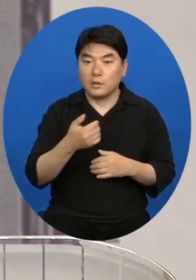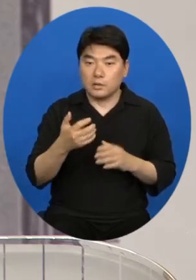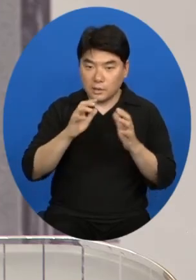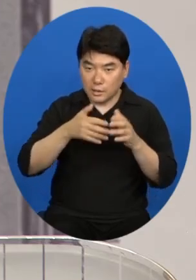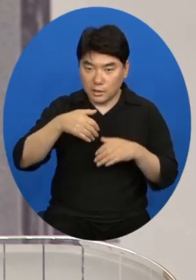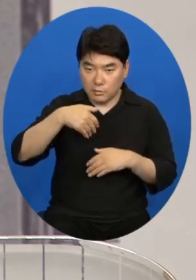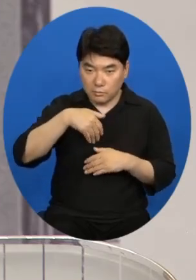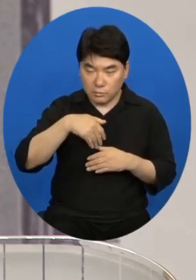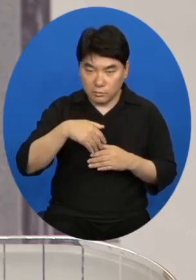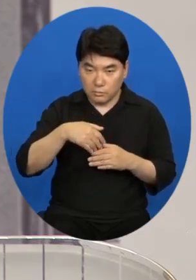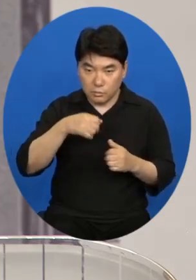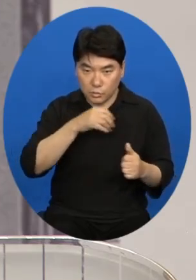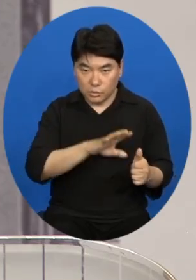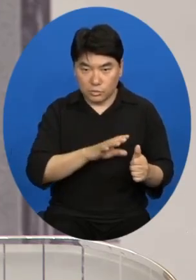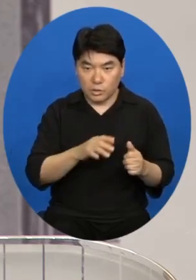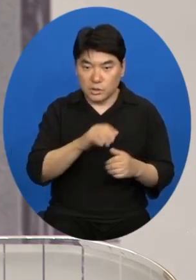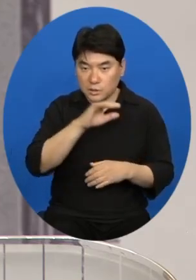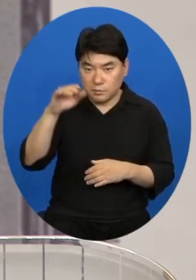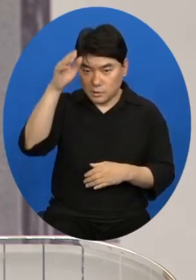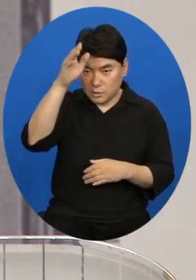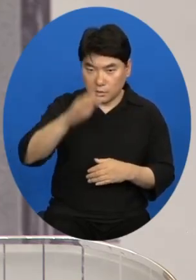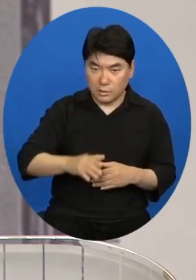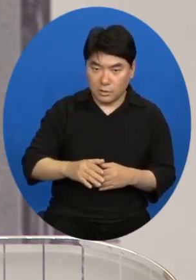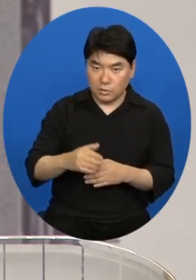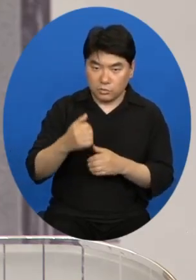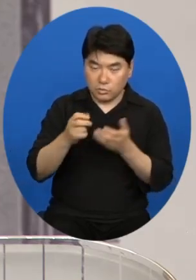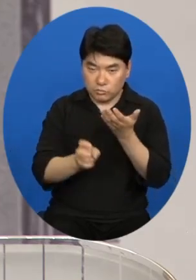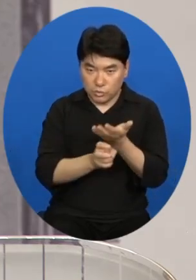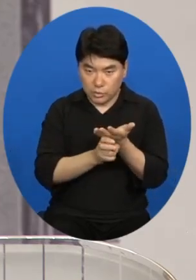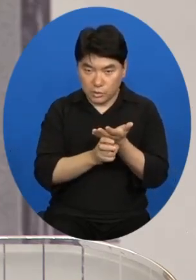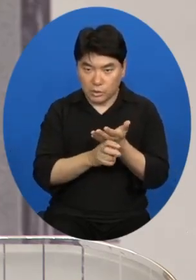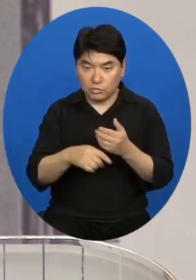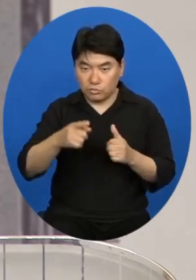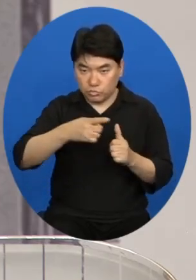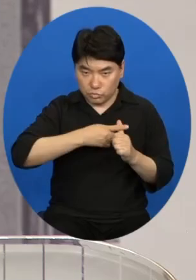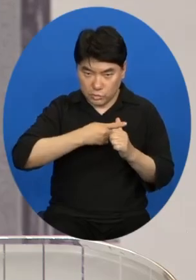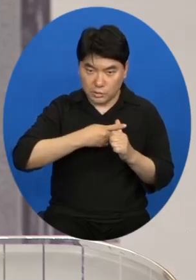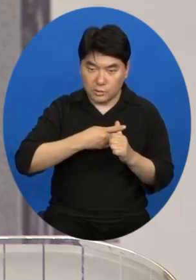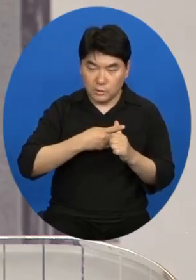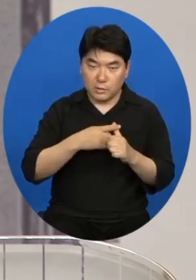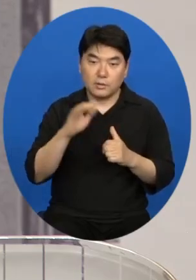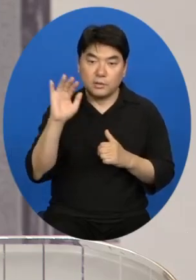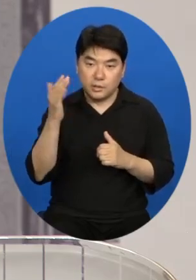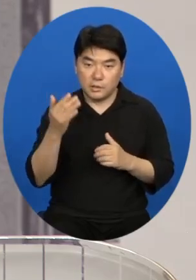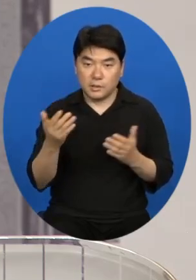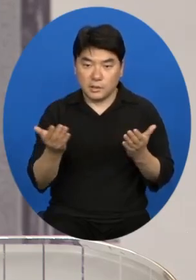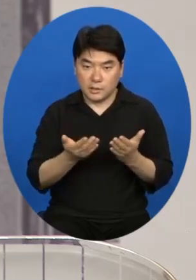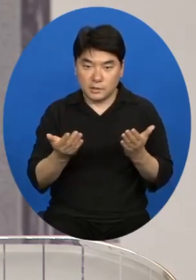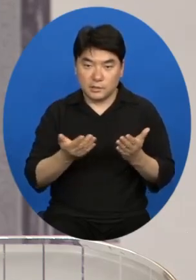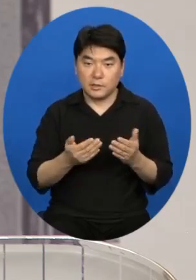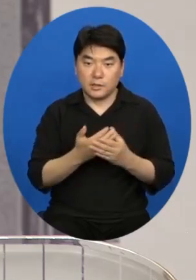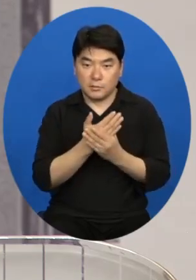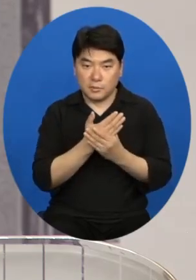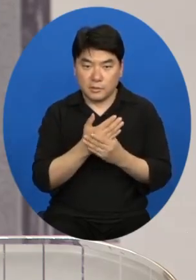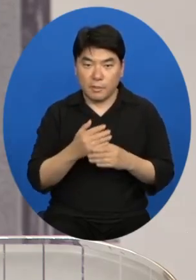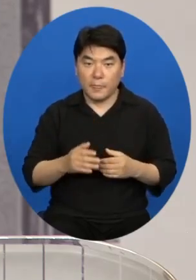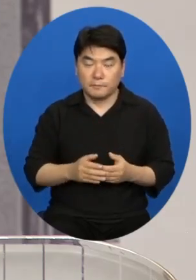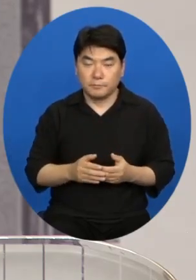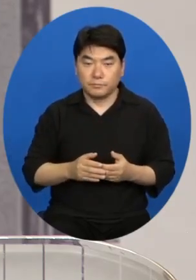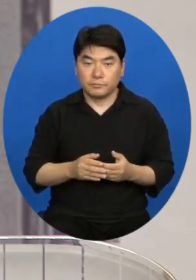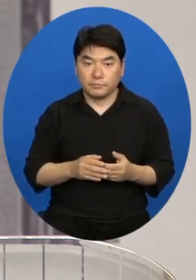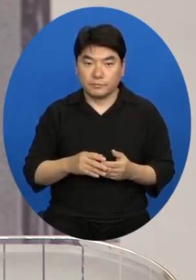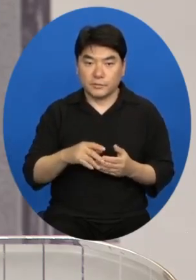로마 병정들에 의해서 십자가에 부당하게 죽임을 당하는 사건이 벌어져요. 그 말씀이 오늘 26절에 기록이 되어 있는